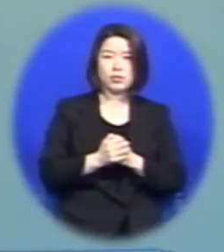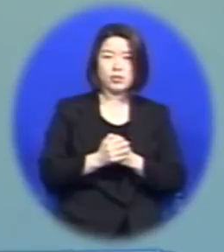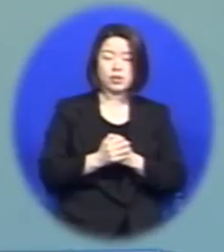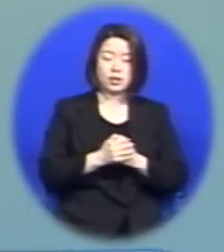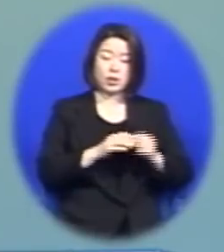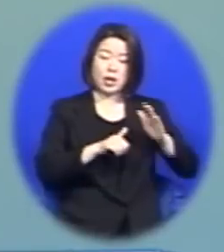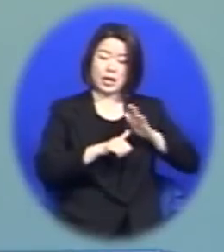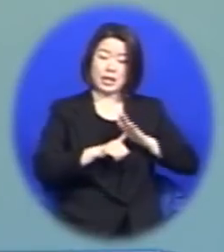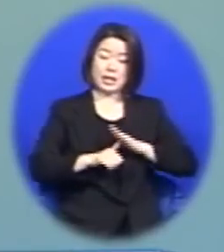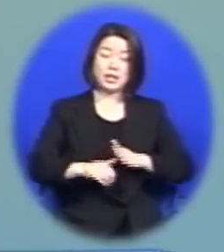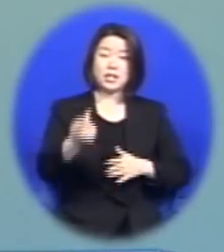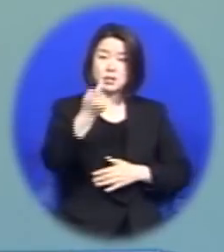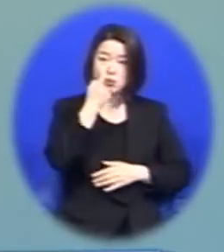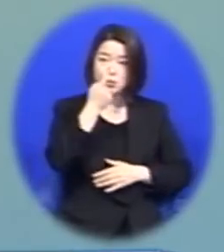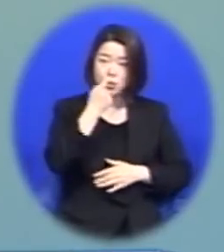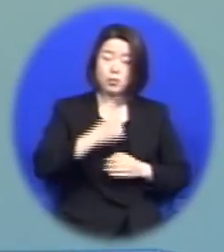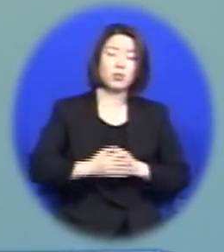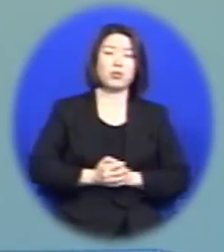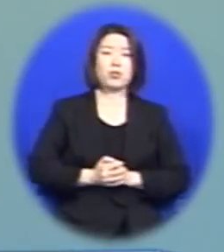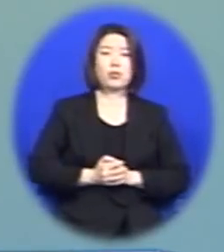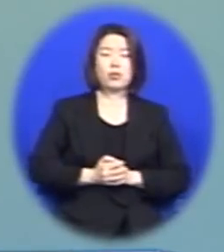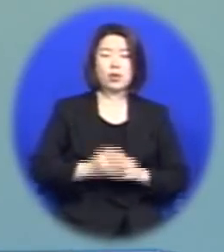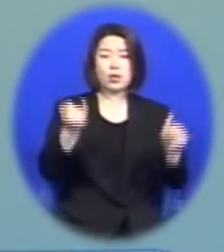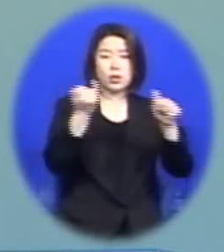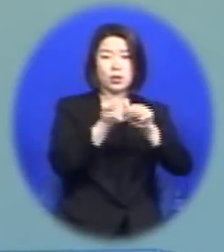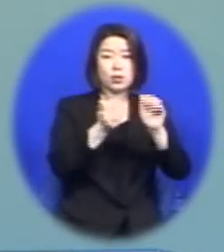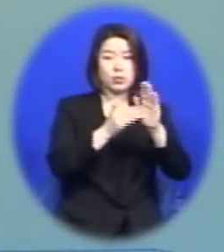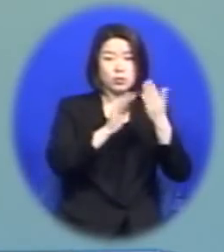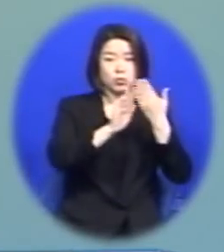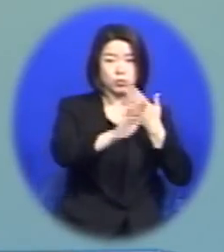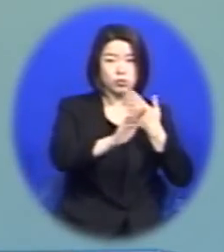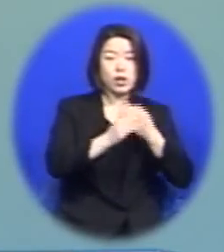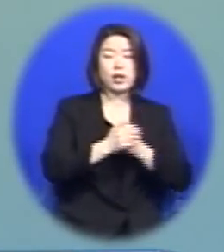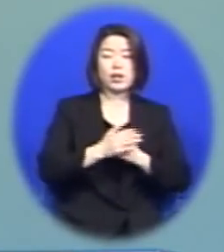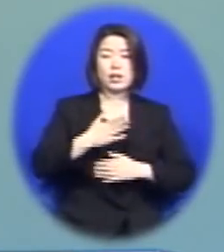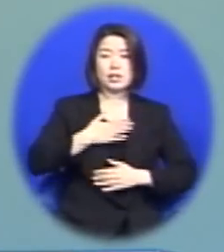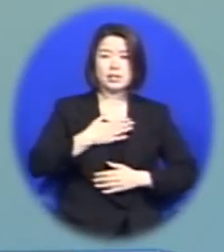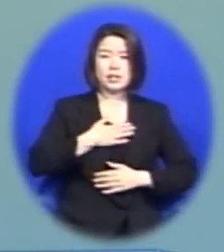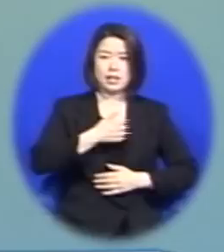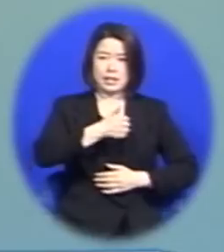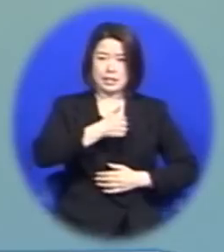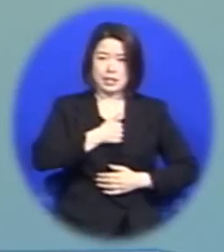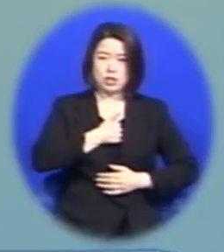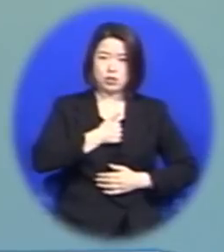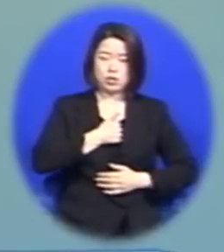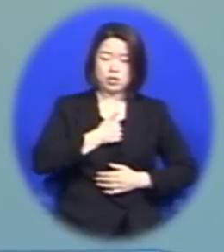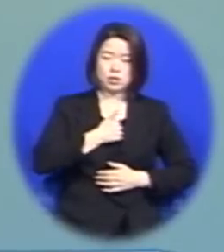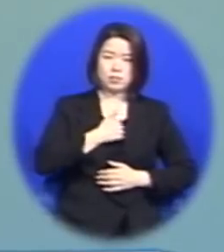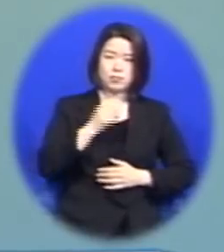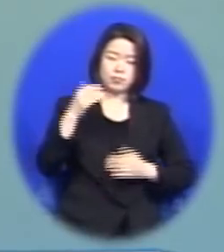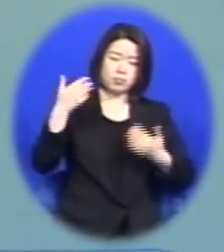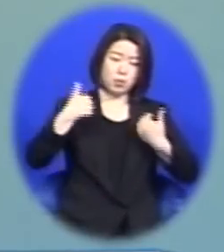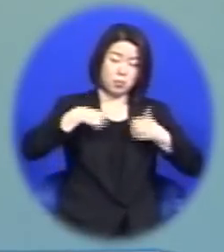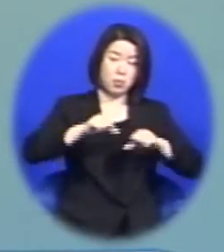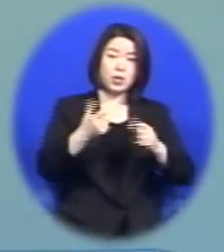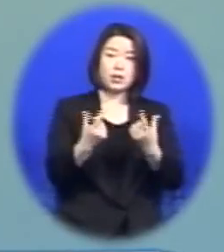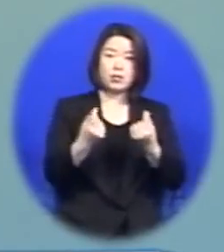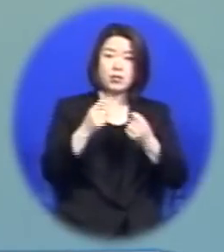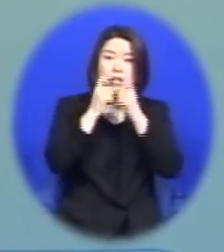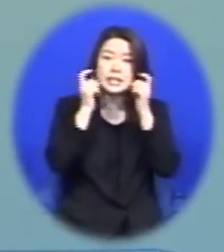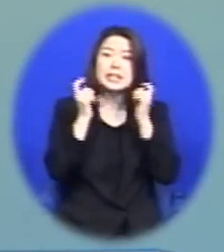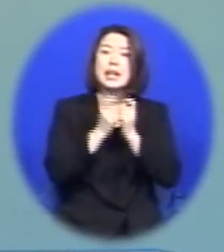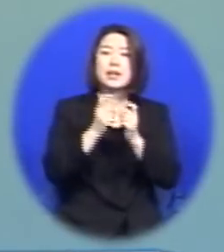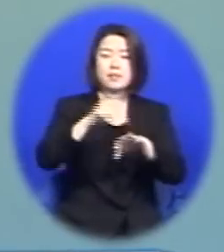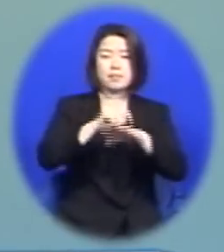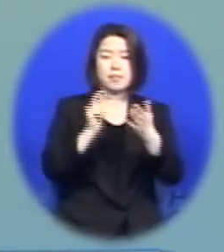인내심을 배웠어요 결혼하고 난 다음에 제 자존심을 꺾는 거 제일 기적인 마음을 꺾는 것을